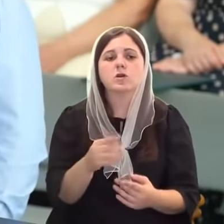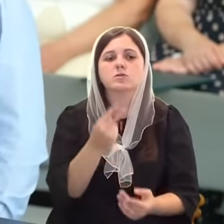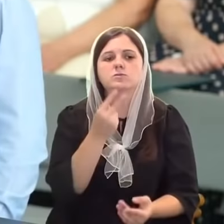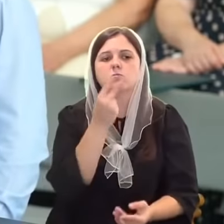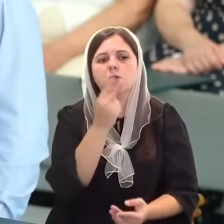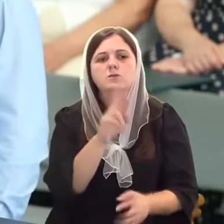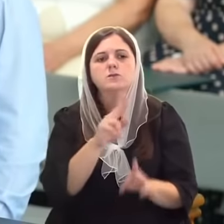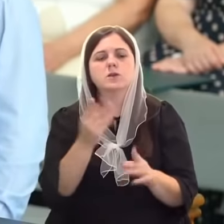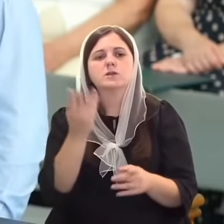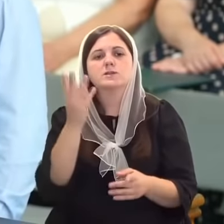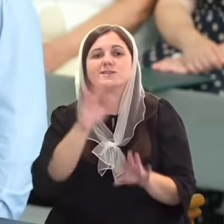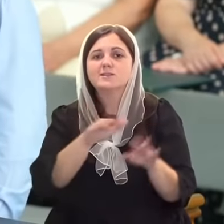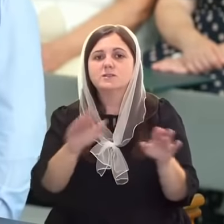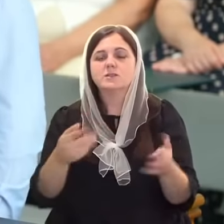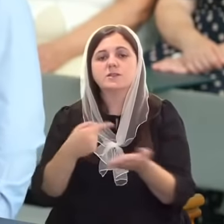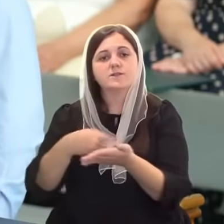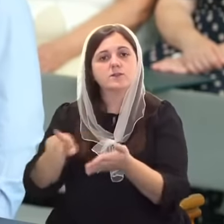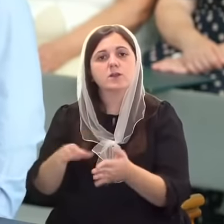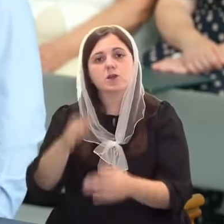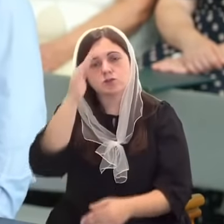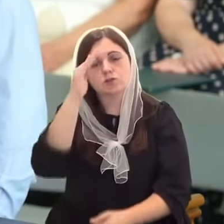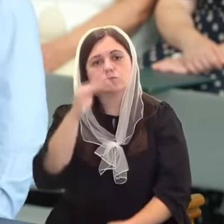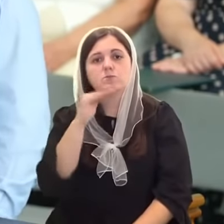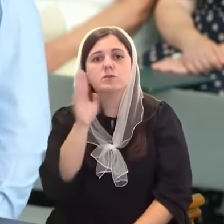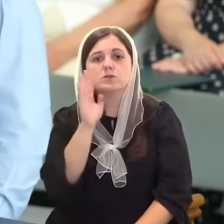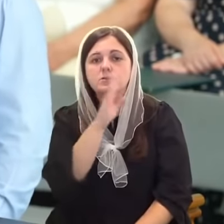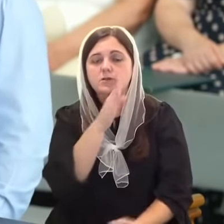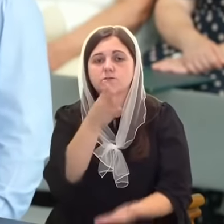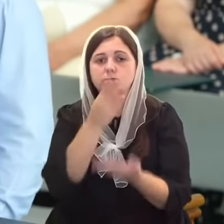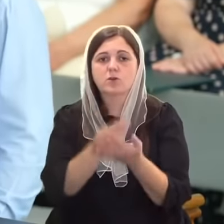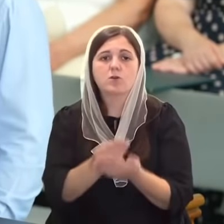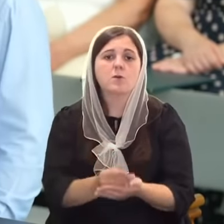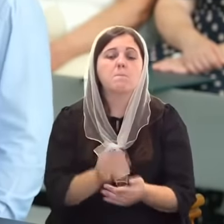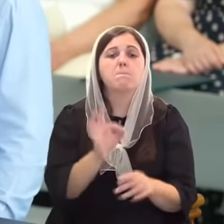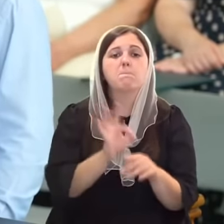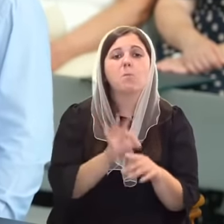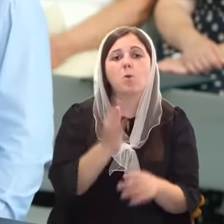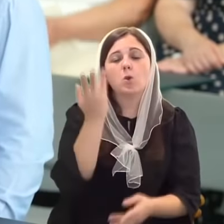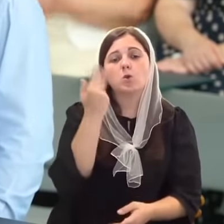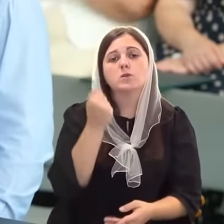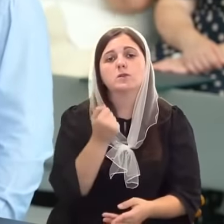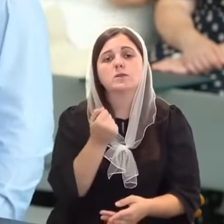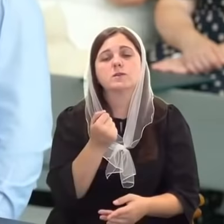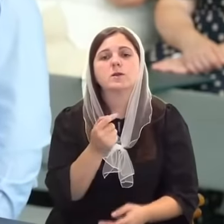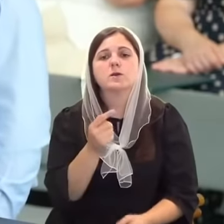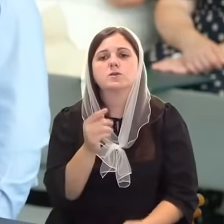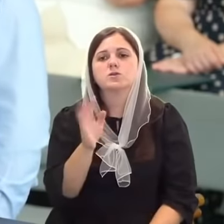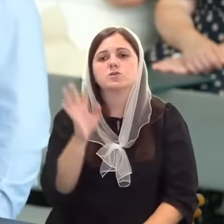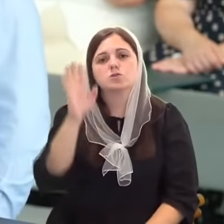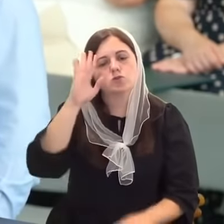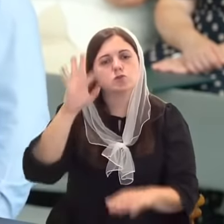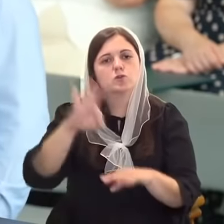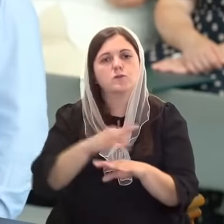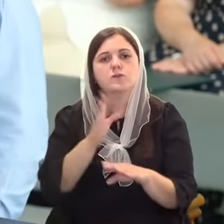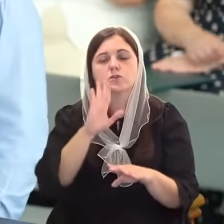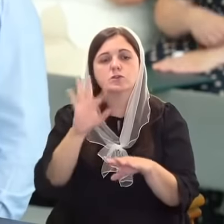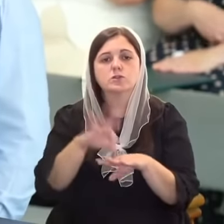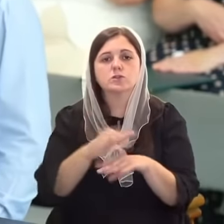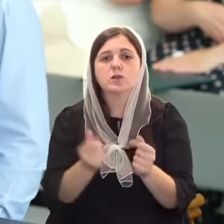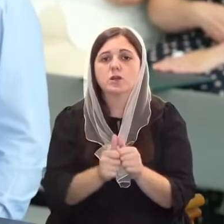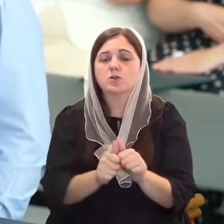своих родителей. Это боль, когда муж оставляет жену, жена оставляет мужа. Это боль, которая